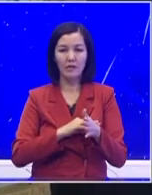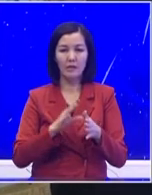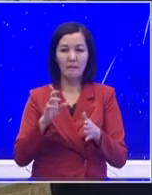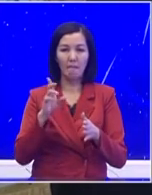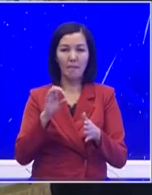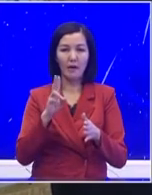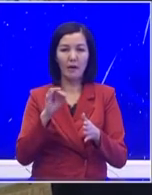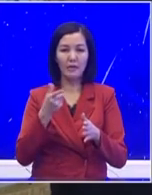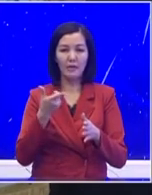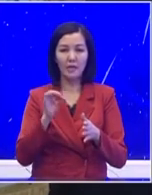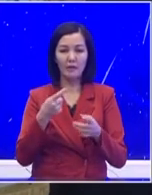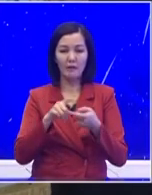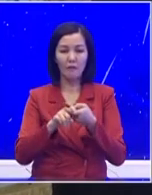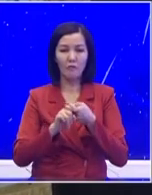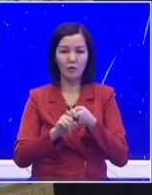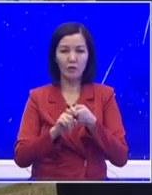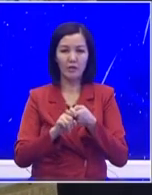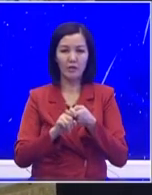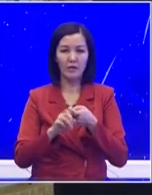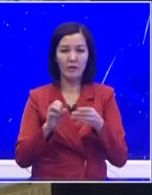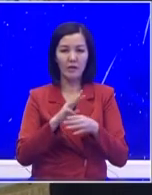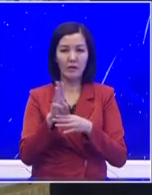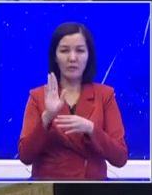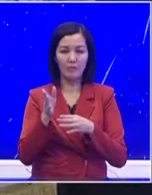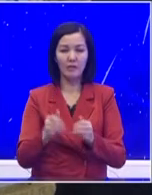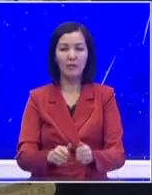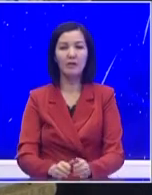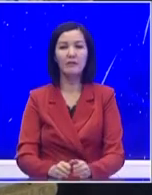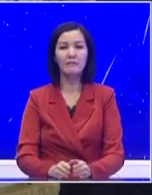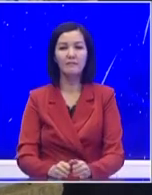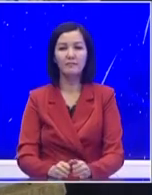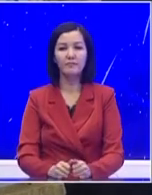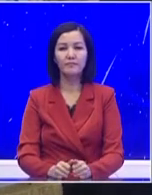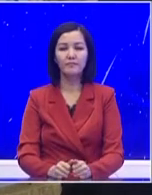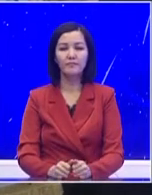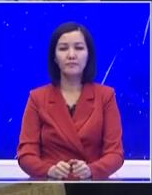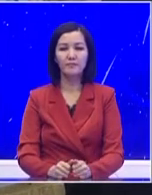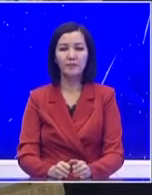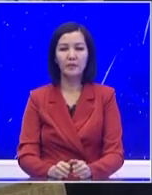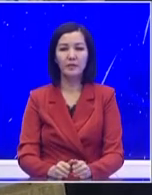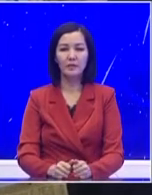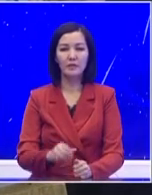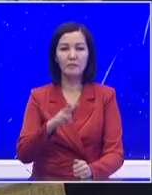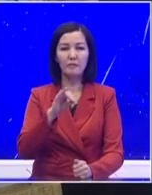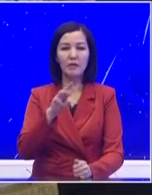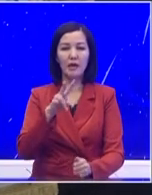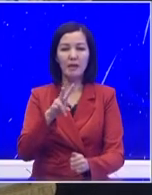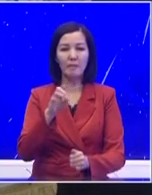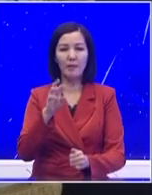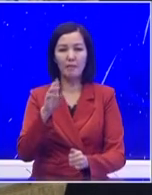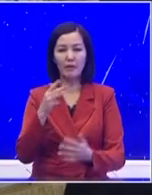Бақанас ауылы уже газ құбырына қосылып, ел тиімді пайдалануға кіріседі. Мынау Ақдала бояулы Миялы, Бақпақты,